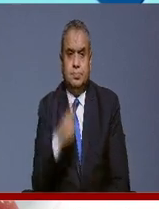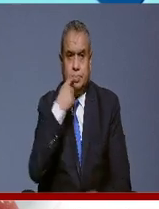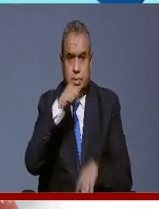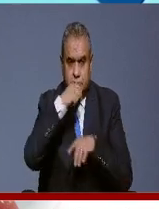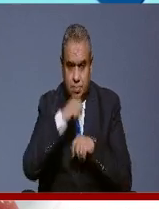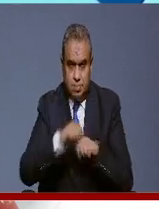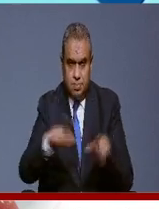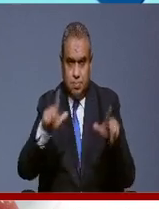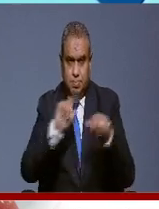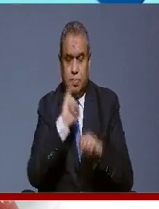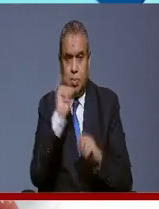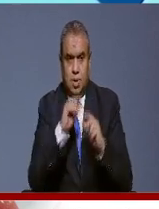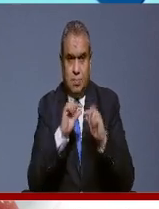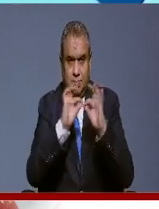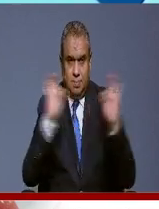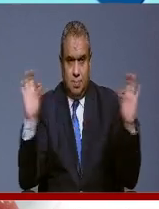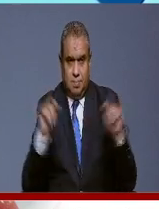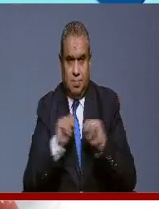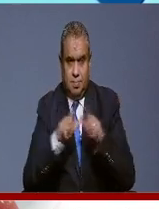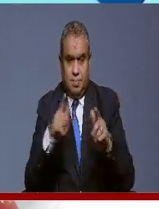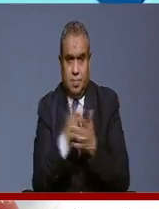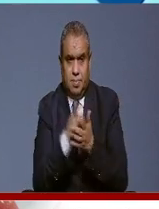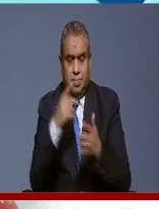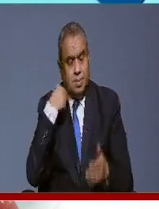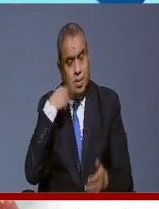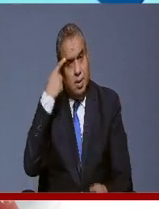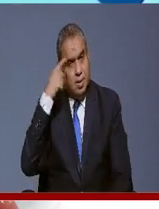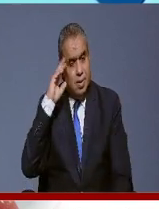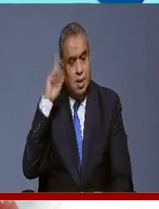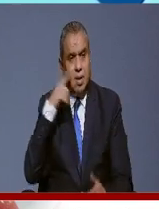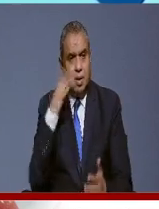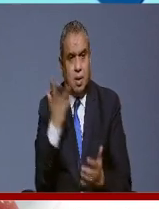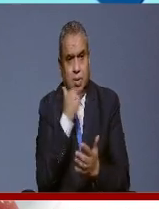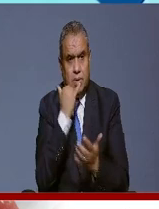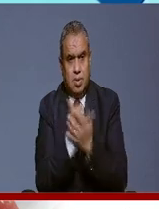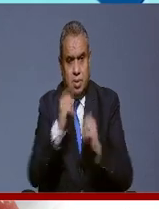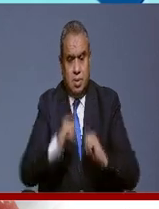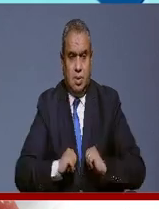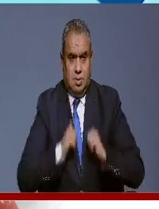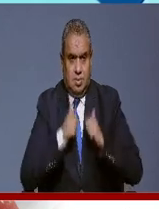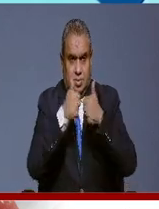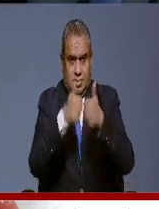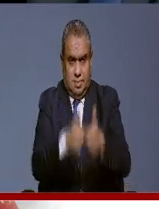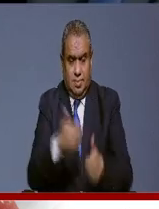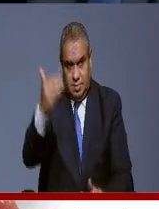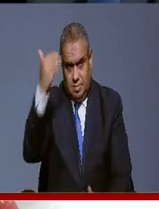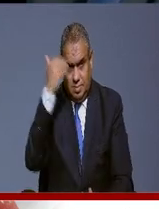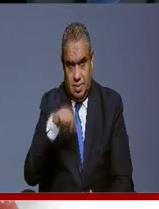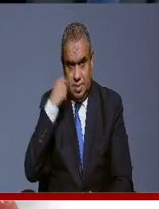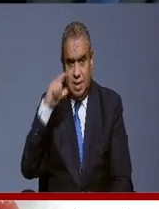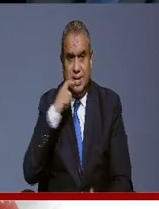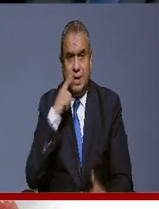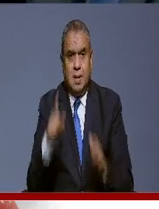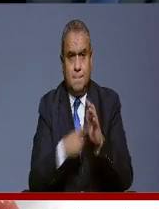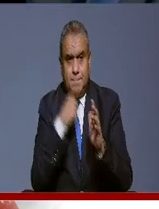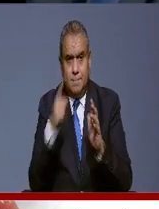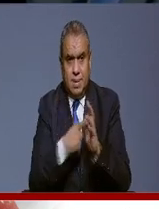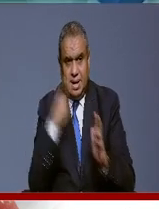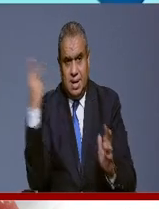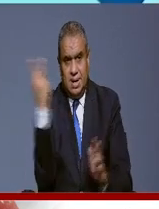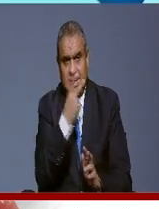أوجه لحضرتك، إحنا مقدرين جدا جدا تواجد حضرتك معانا للمرة الثانية على